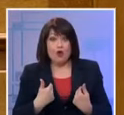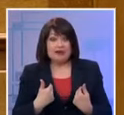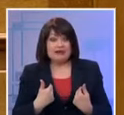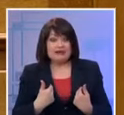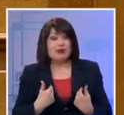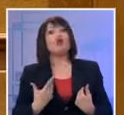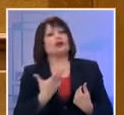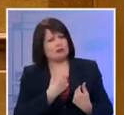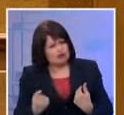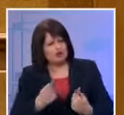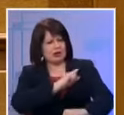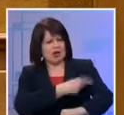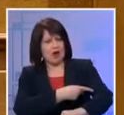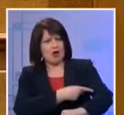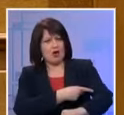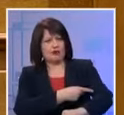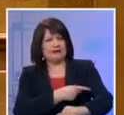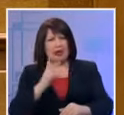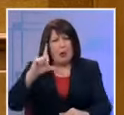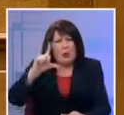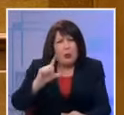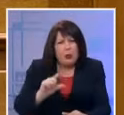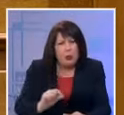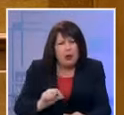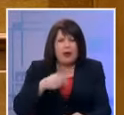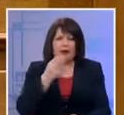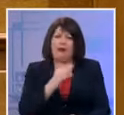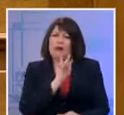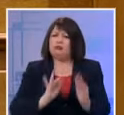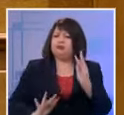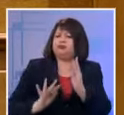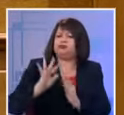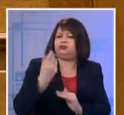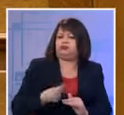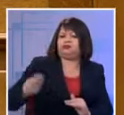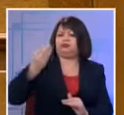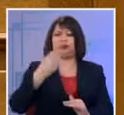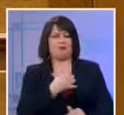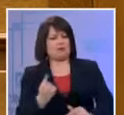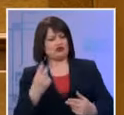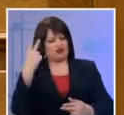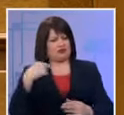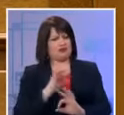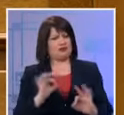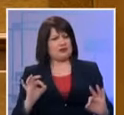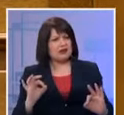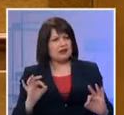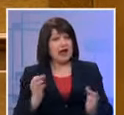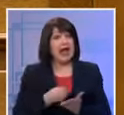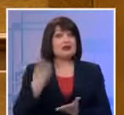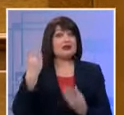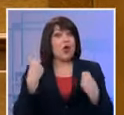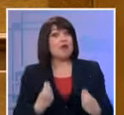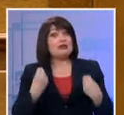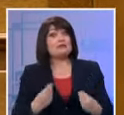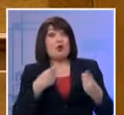πιστοληπτικής ικανότητας της Ελλάδας στα σκουπίδια και τη βελτιώσαμε θεαματικά. Βρήκατε την αξιολόγηση της Ελλάδας πολύ